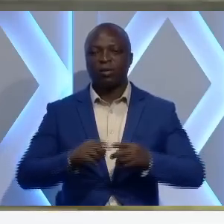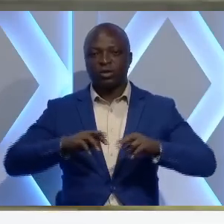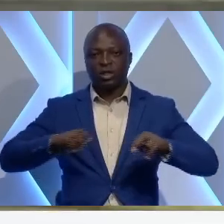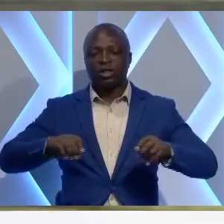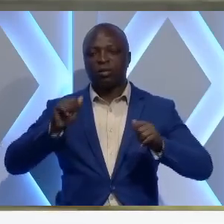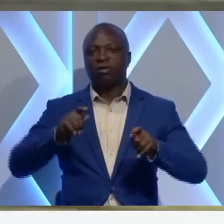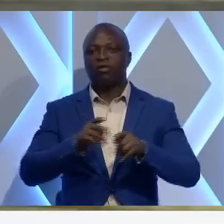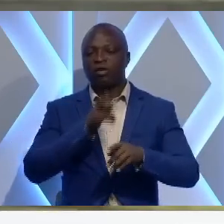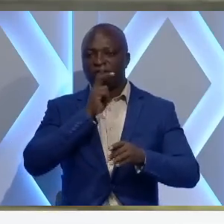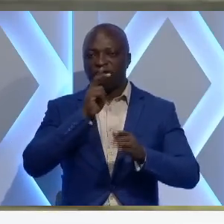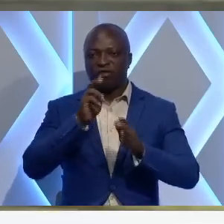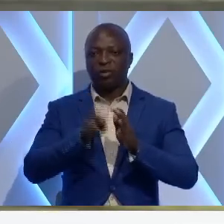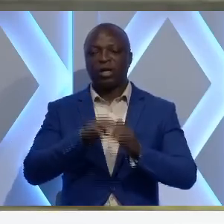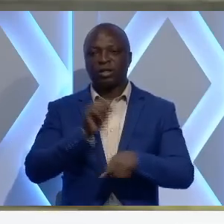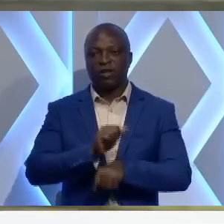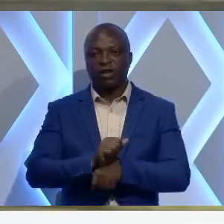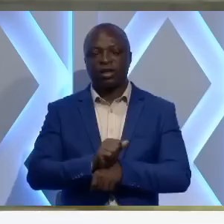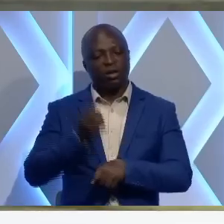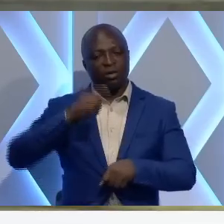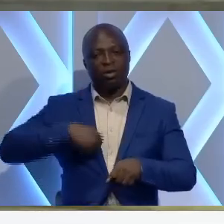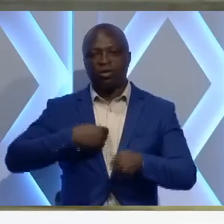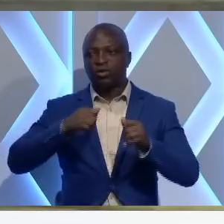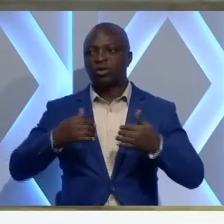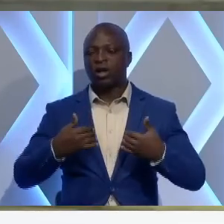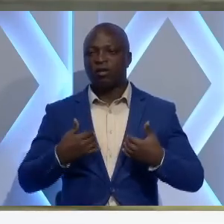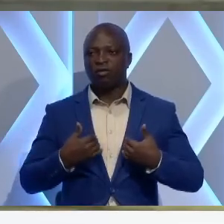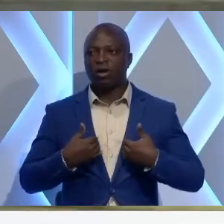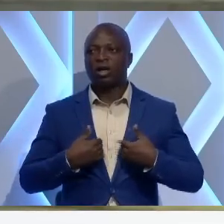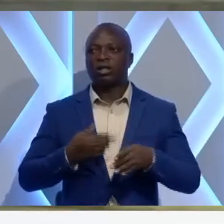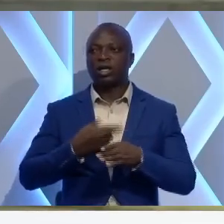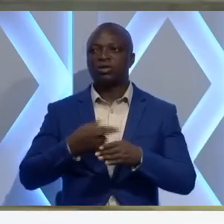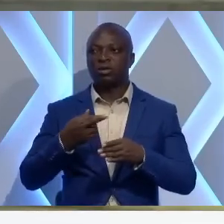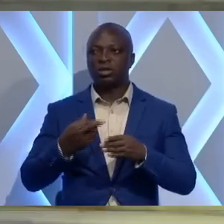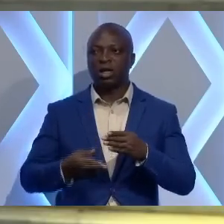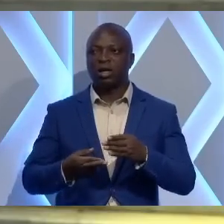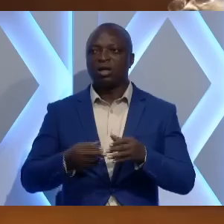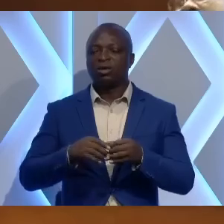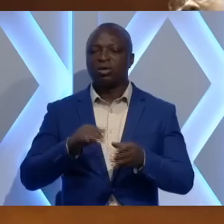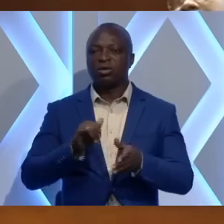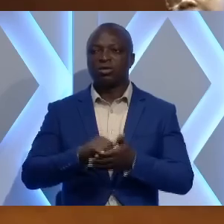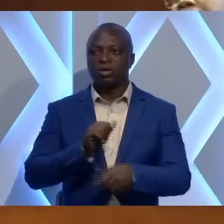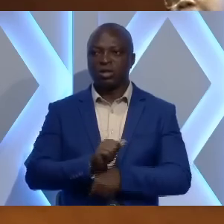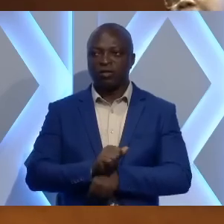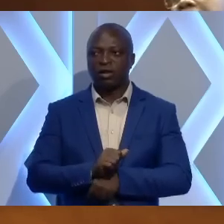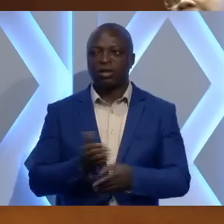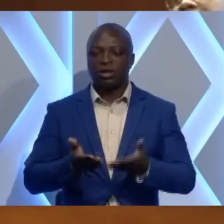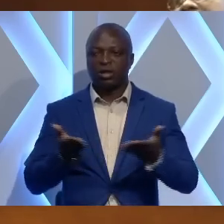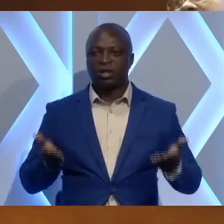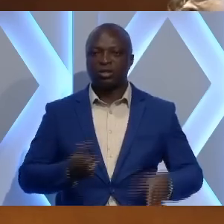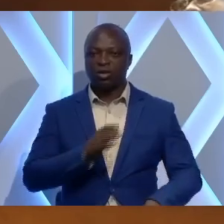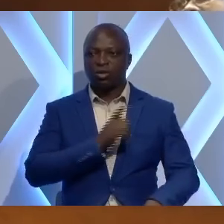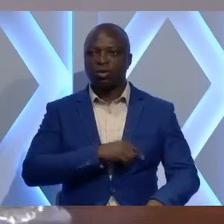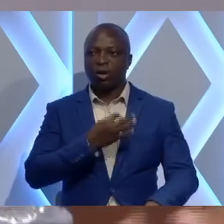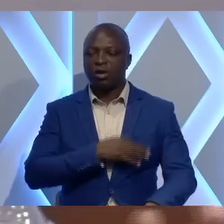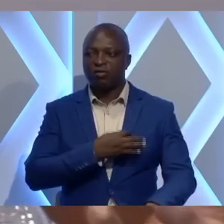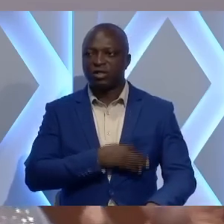peuvent valablement travailler pour que nous puissions avoir des résultats sur la question. Ici, le Togo a bénéficié